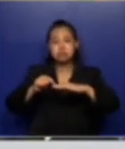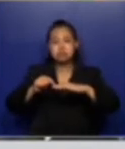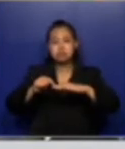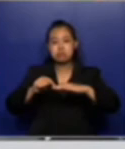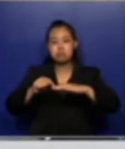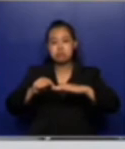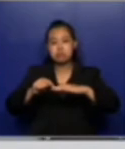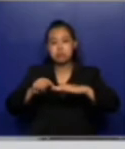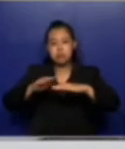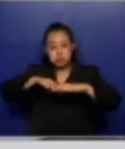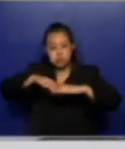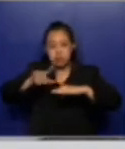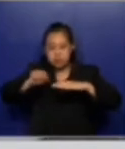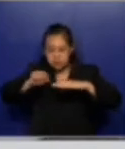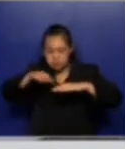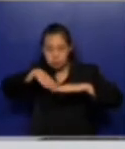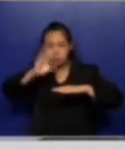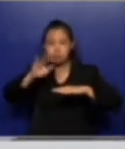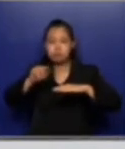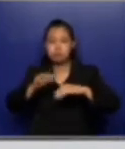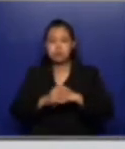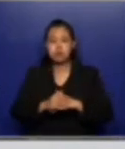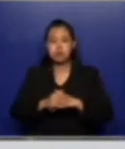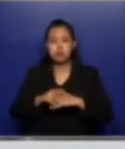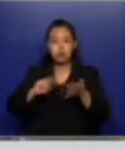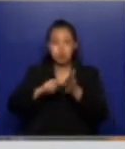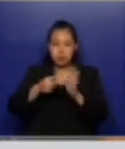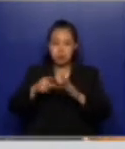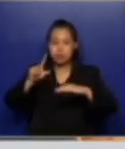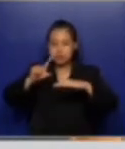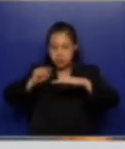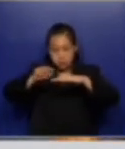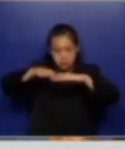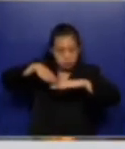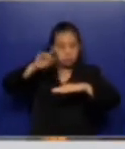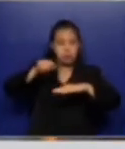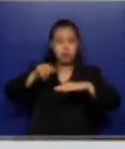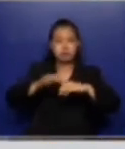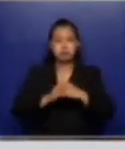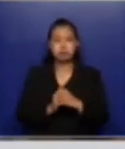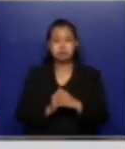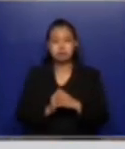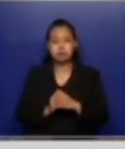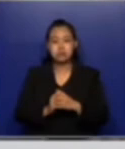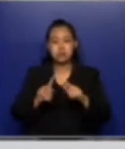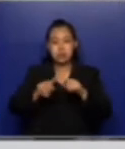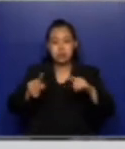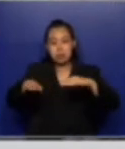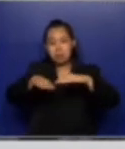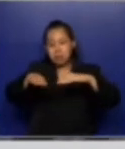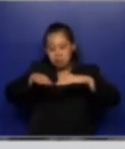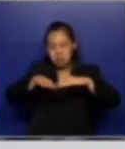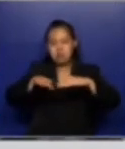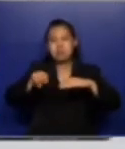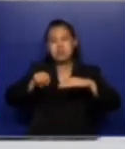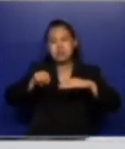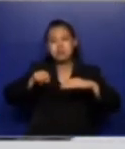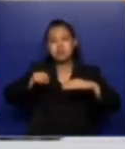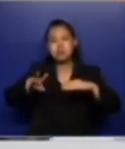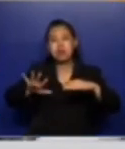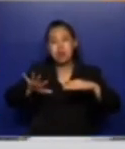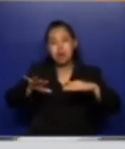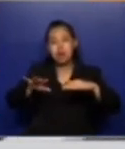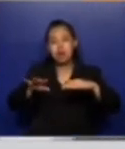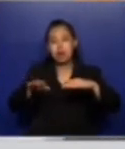20% คำว่าไม่ต่ำกว่านั่นหมายถึงว่าจะต้องเกินได้ไม่ใช่ว่าจัดขั้นต่ำก็คือ 20.5% เท่านั้นเ